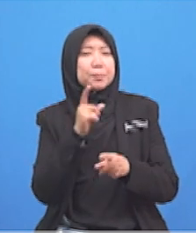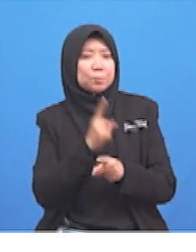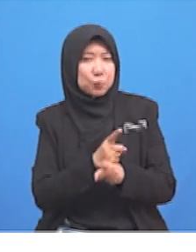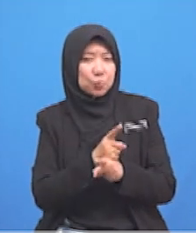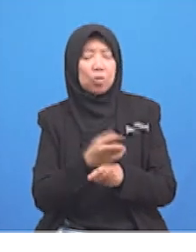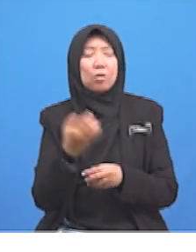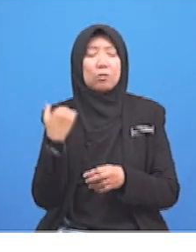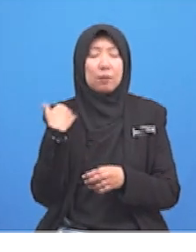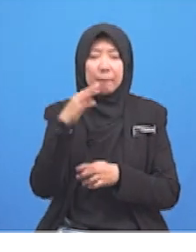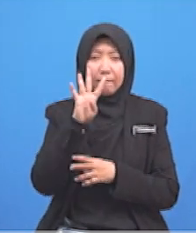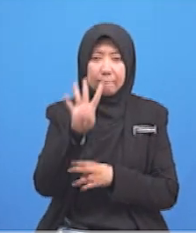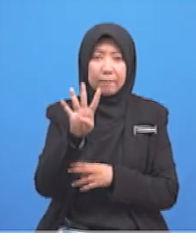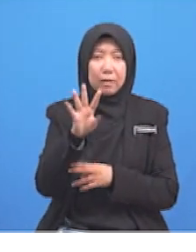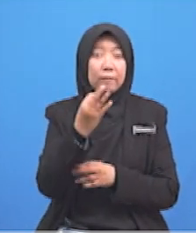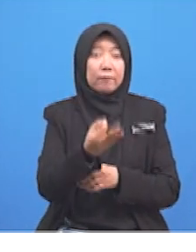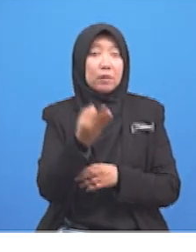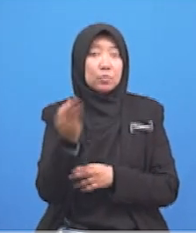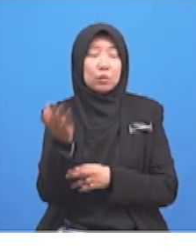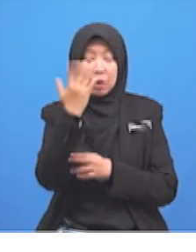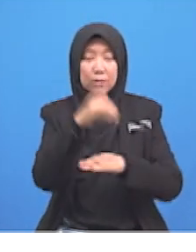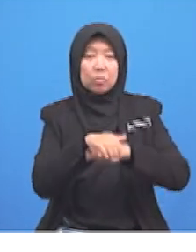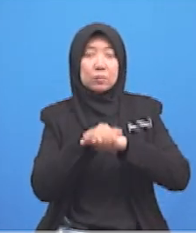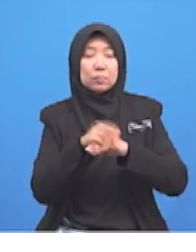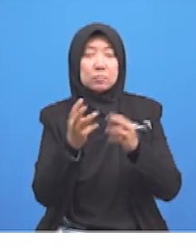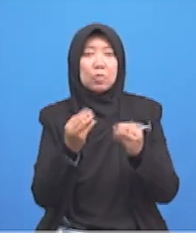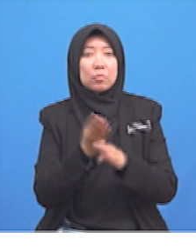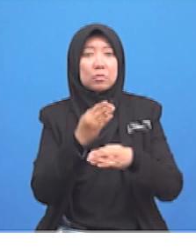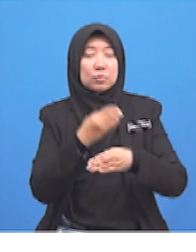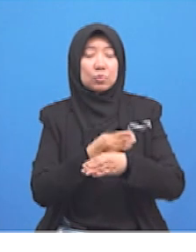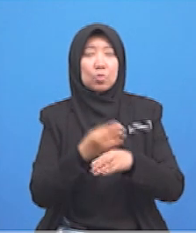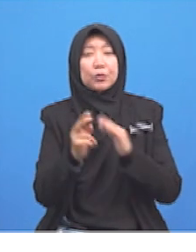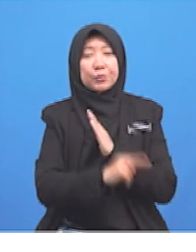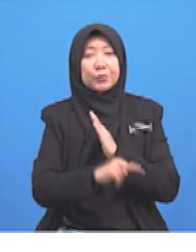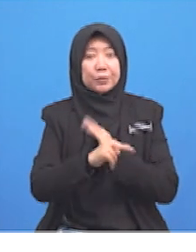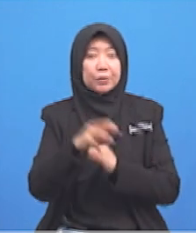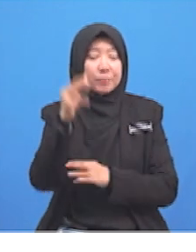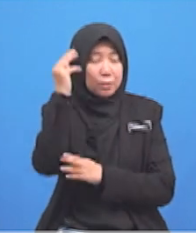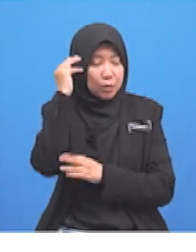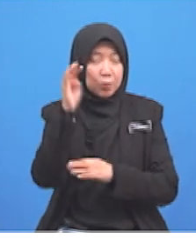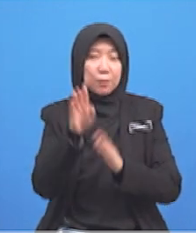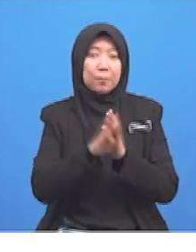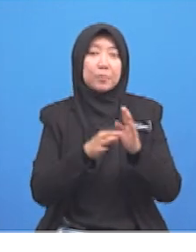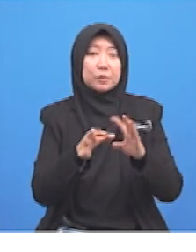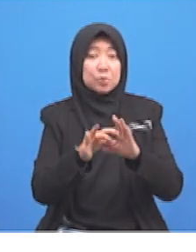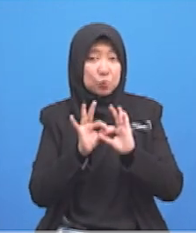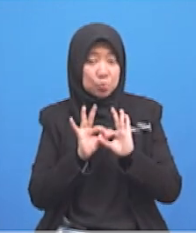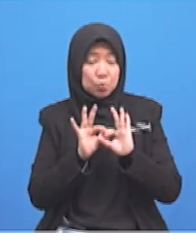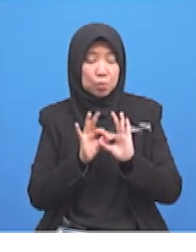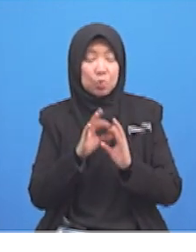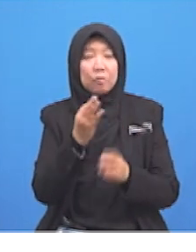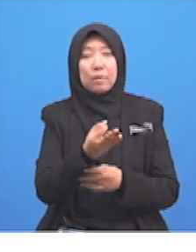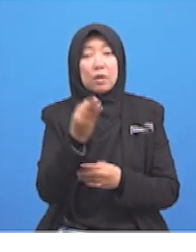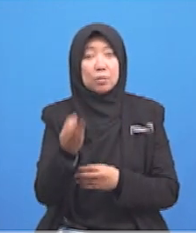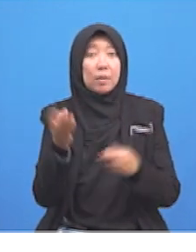Terdapat 4 faktor mengapa British mahu membentuk negeri-negeri Melayu Bersekutu. Faktor yang